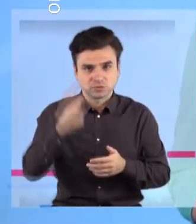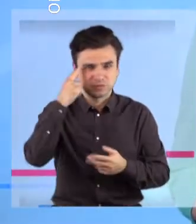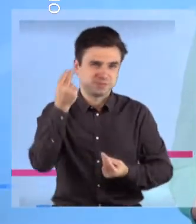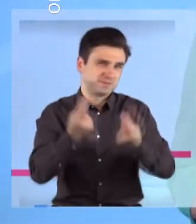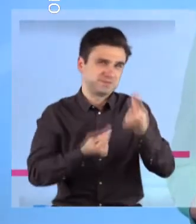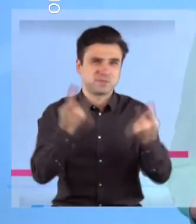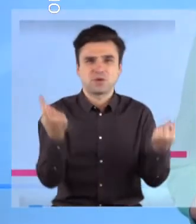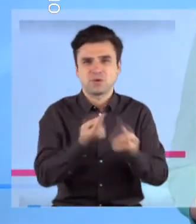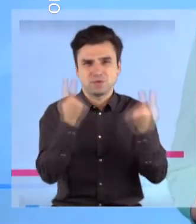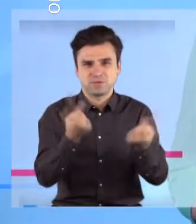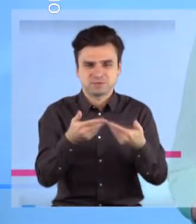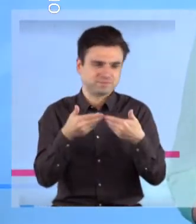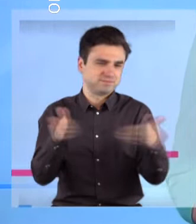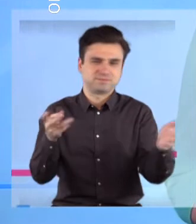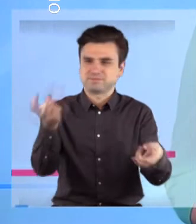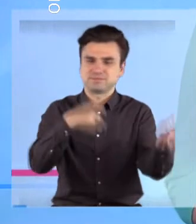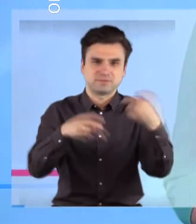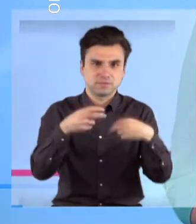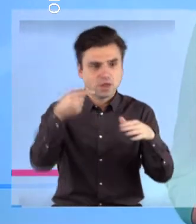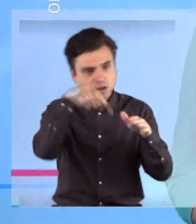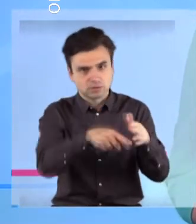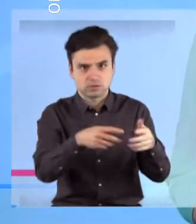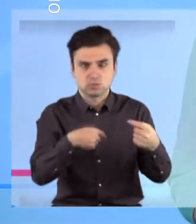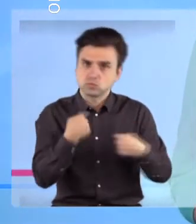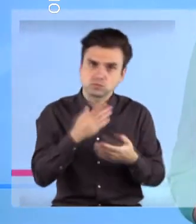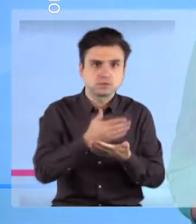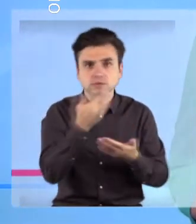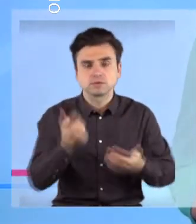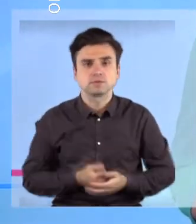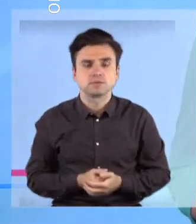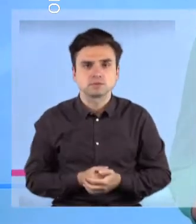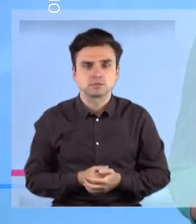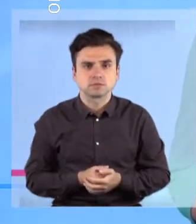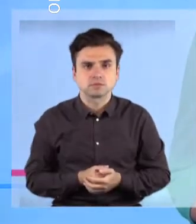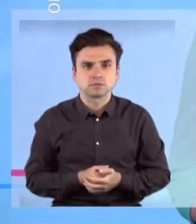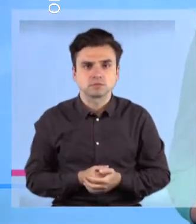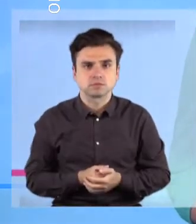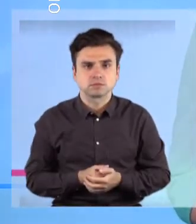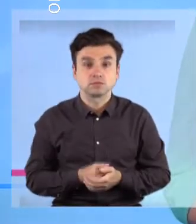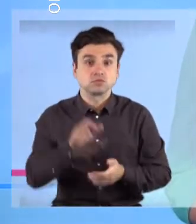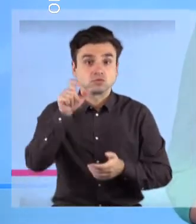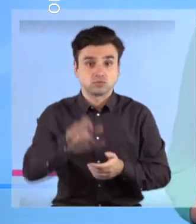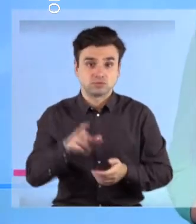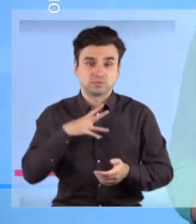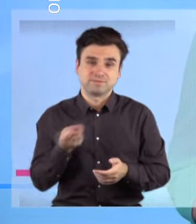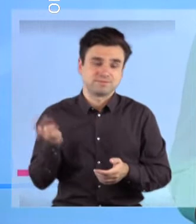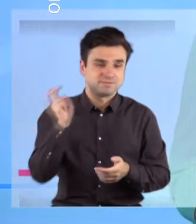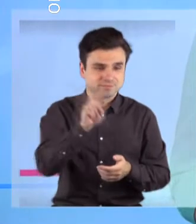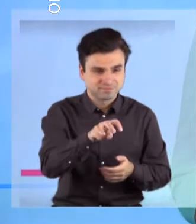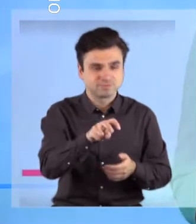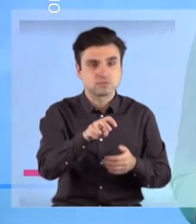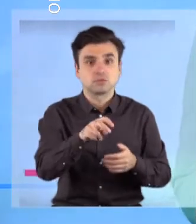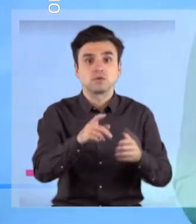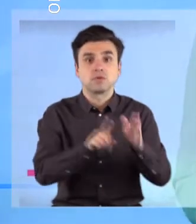Контактний зоопарк, розвага чи знущання. У Кривому Розі запрацювала зона із тваринами, де можна їх попестити. Щодня